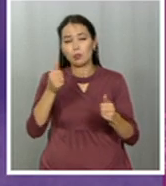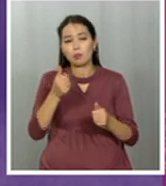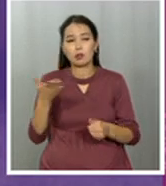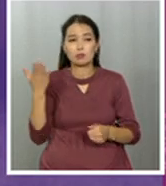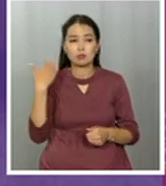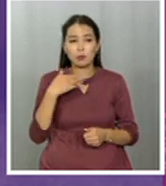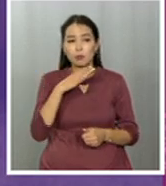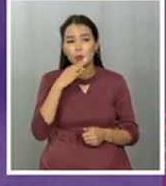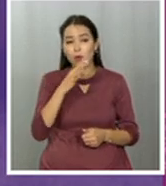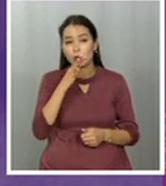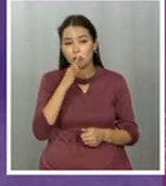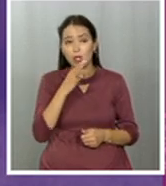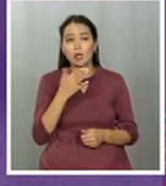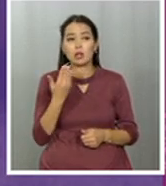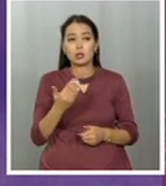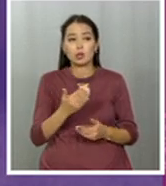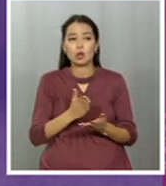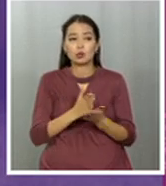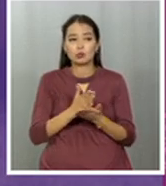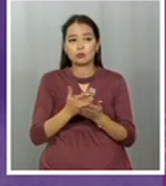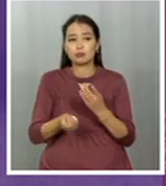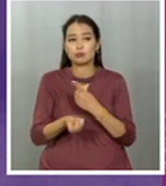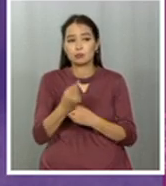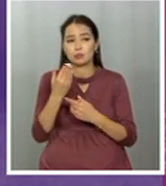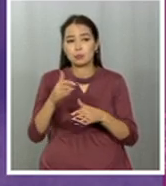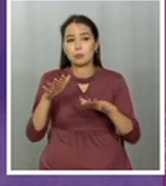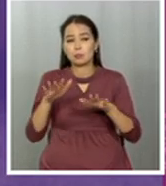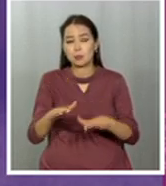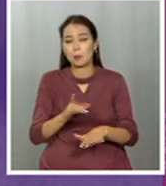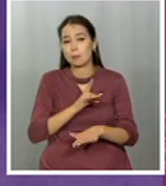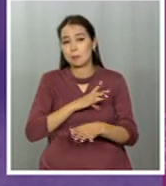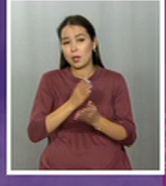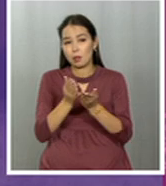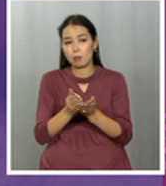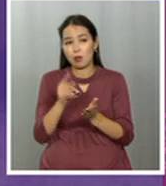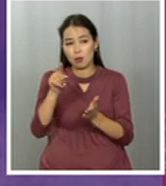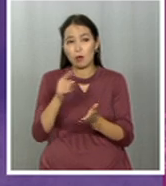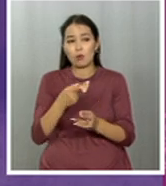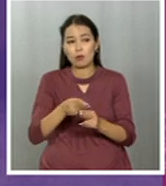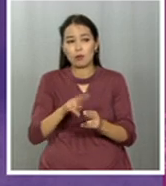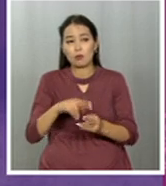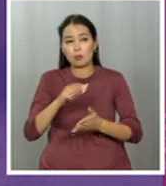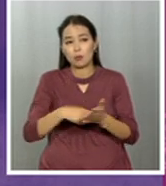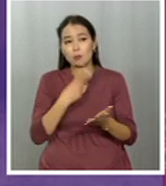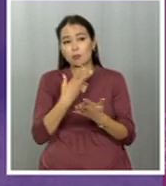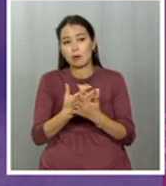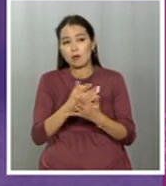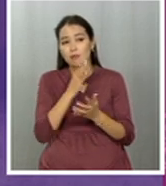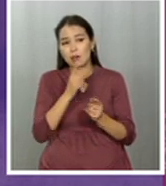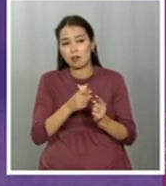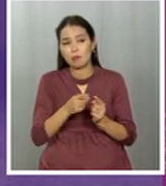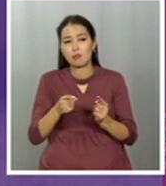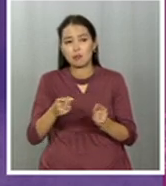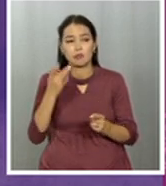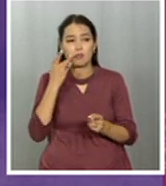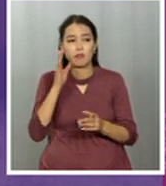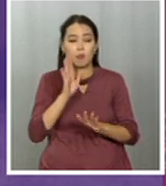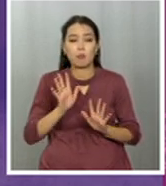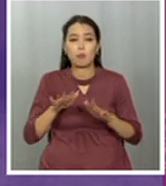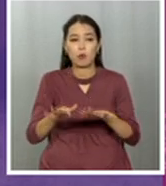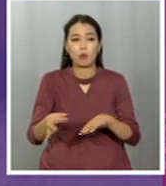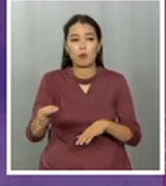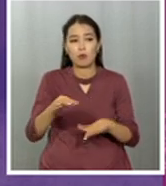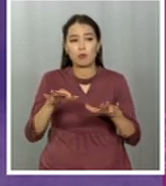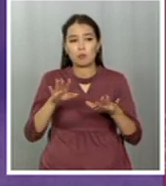служит матросом на красивом белом пароходе, показывающемся время от времени на волнах озера. Мальчик представляет,